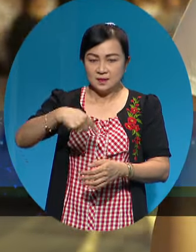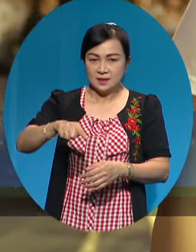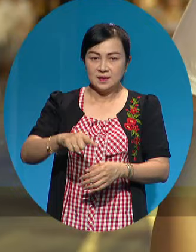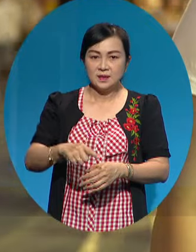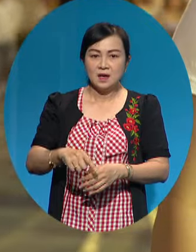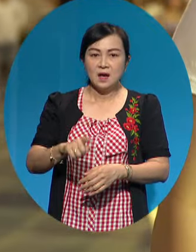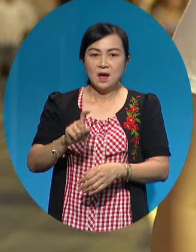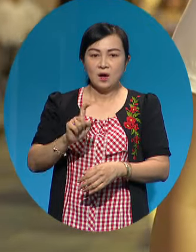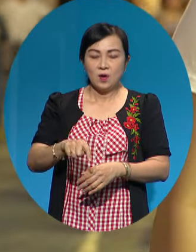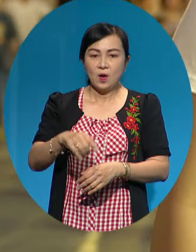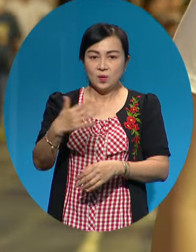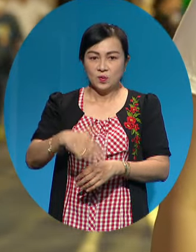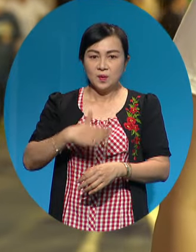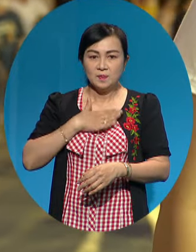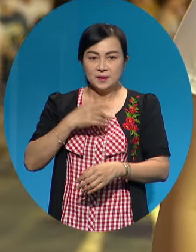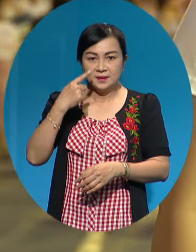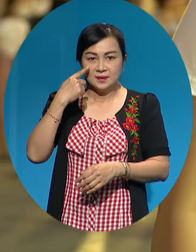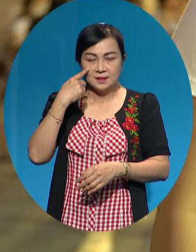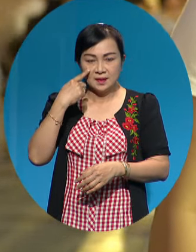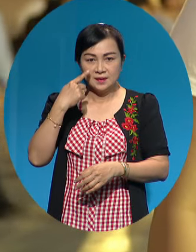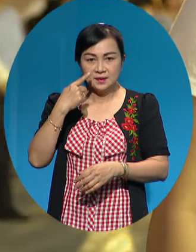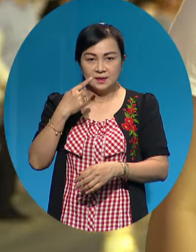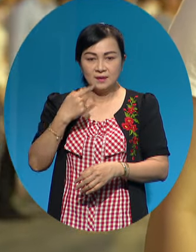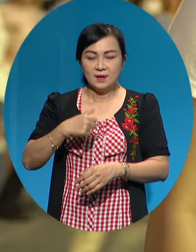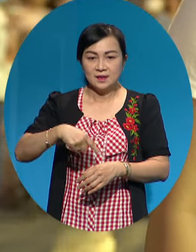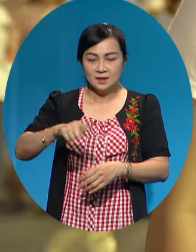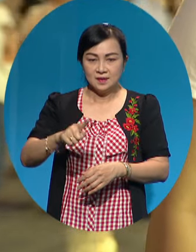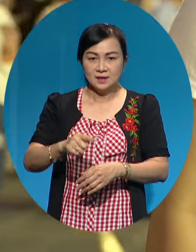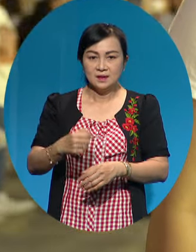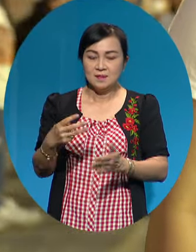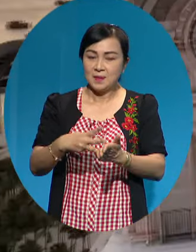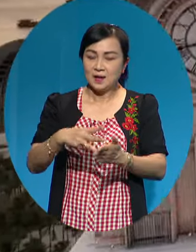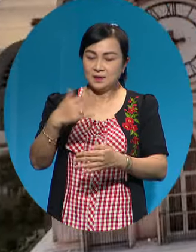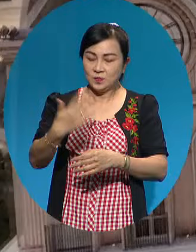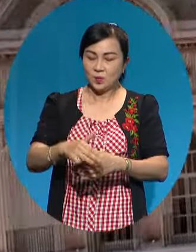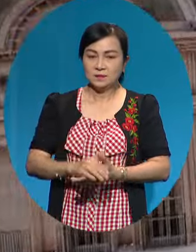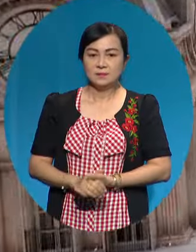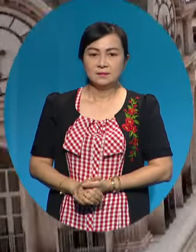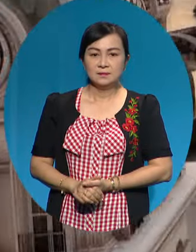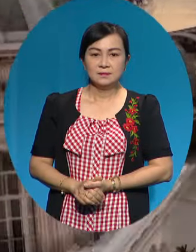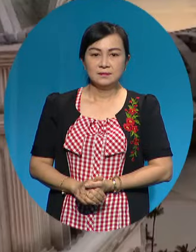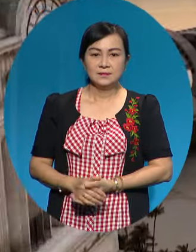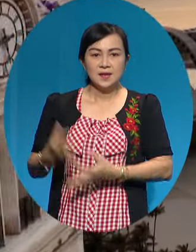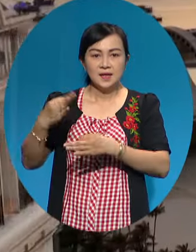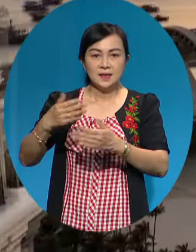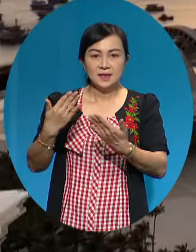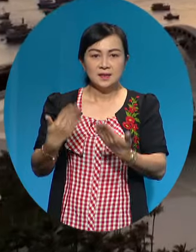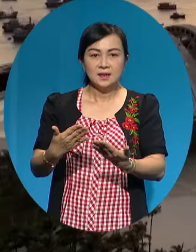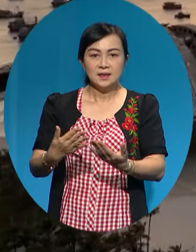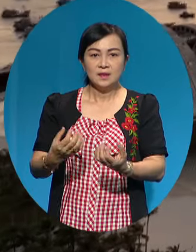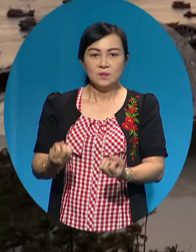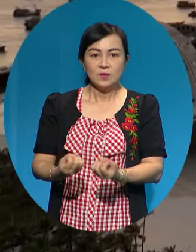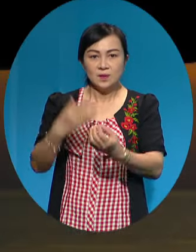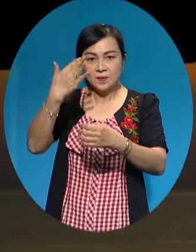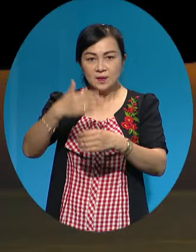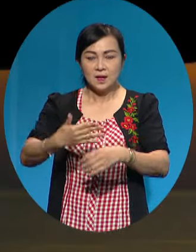Nhưng mà từ hồi làm đỉnh này rồi á thì mình thấy mình đi được chắc cũng trong năm này cũng đi cũng được 3 lần rồi đó. Tết này, Phú Quốc bùng nổ những trải nghiệm